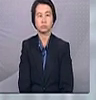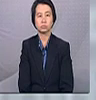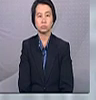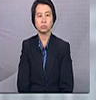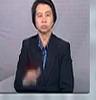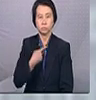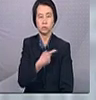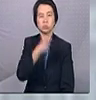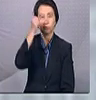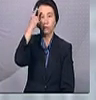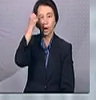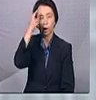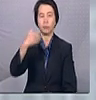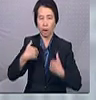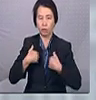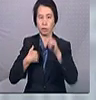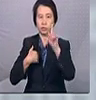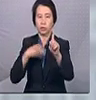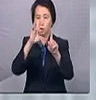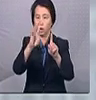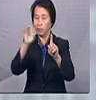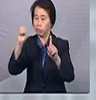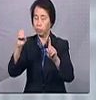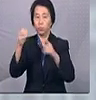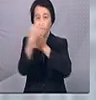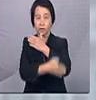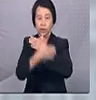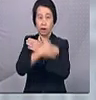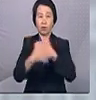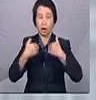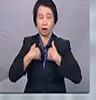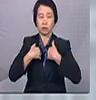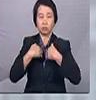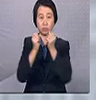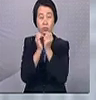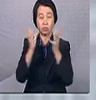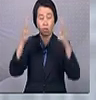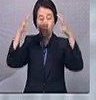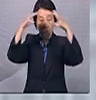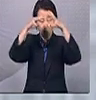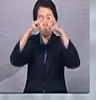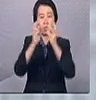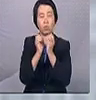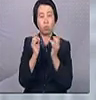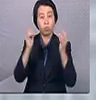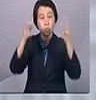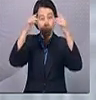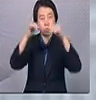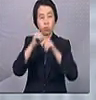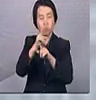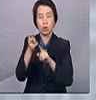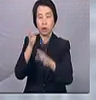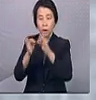Kita faham sebab ada 180 negara yang terlibat setakat ini. Kalau mereka pulang, jadi warga negara Malaysia. Kalau warga